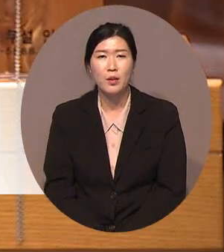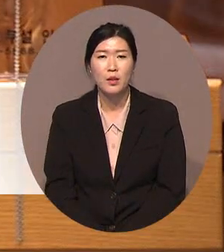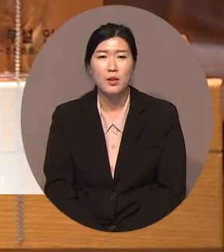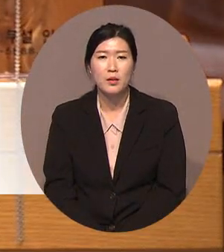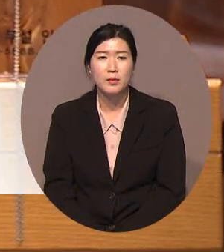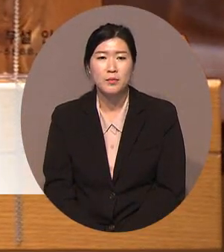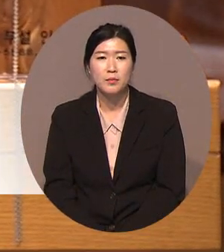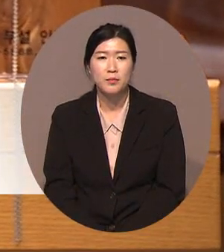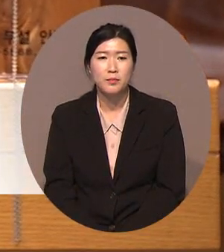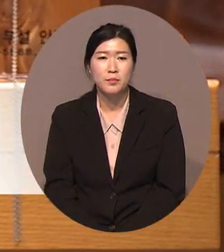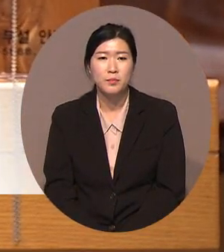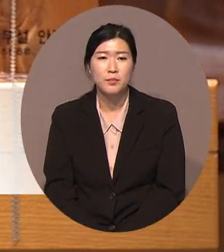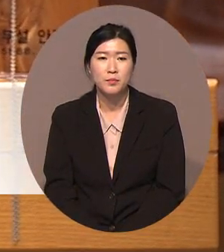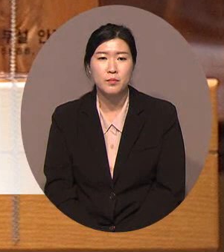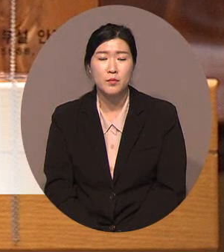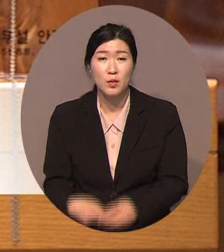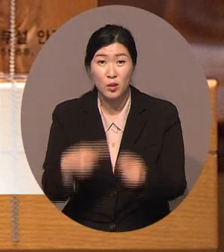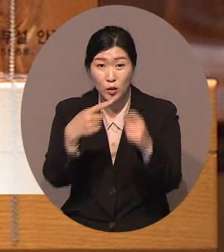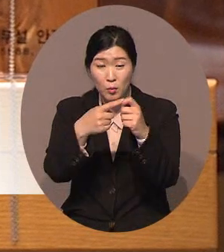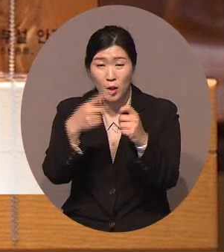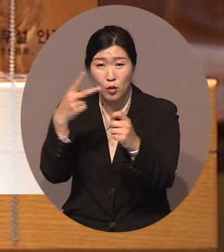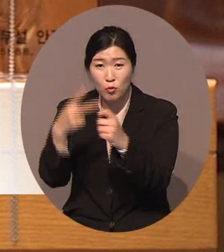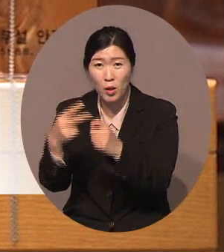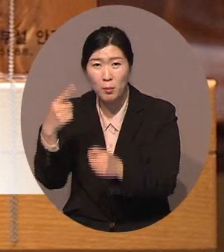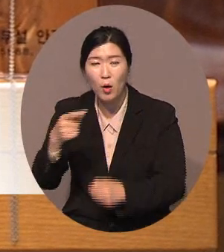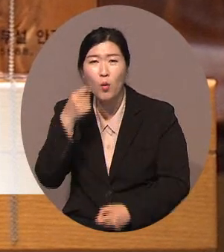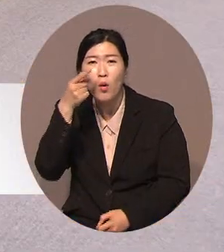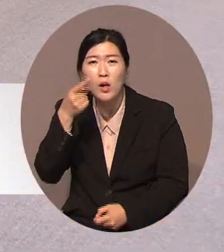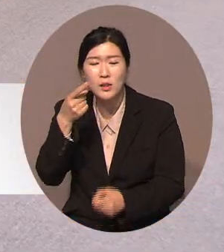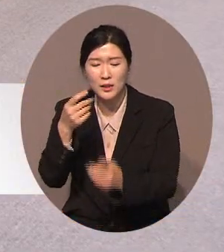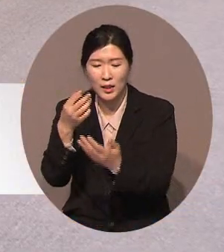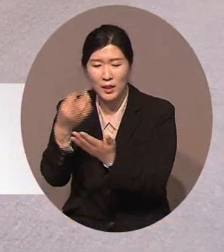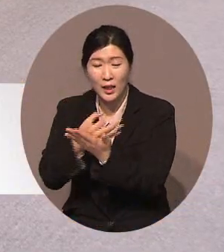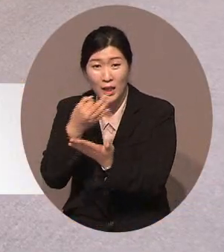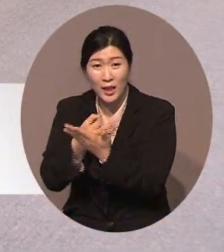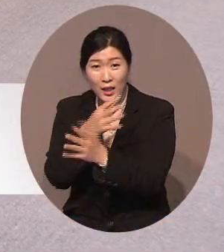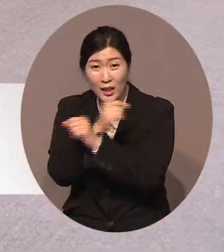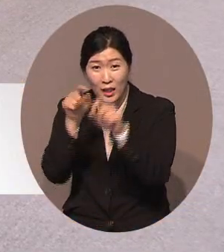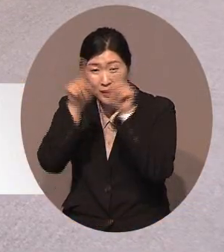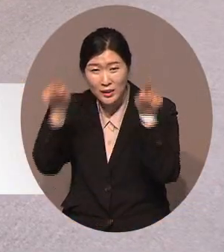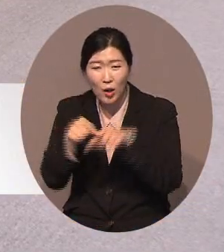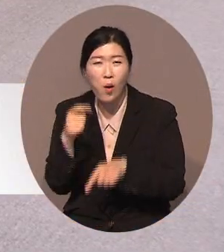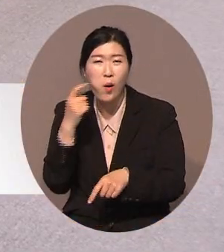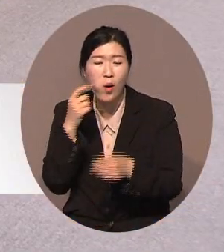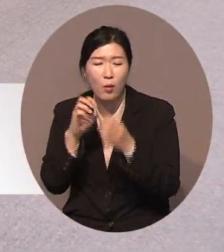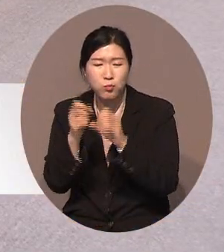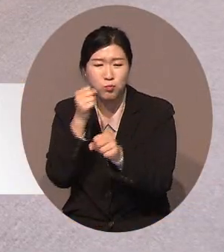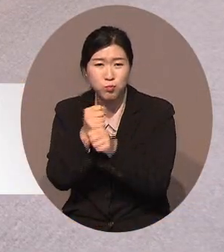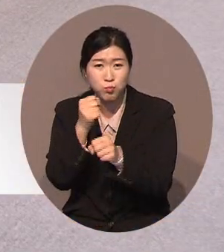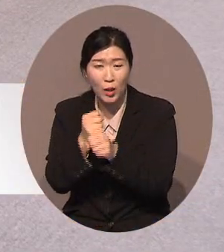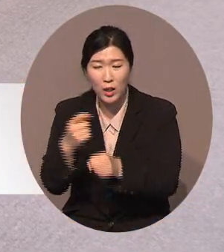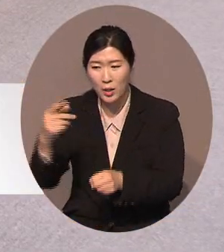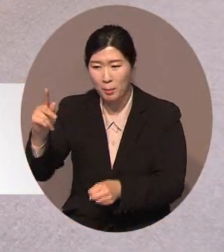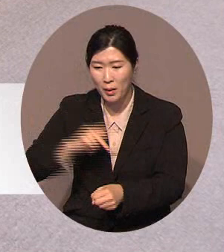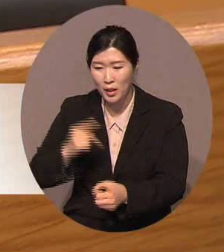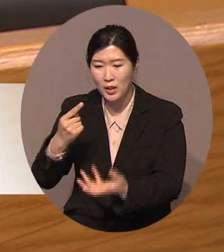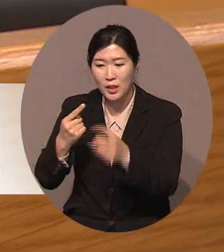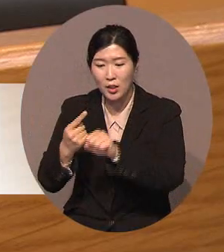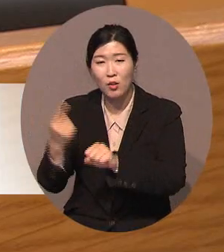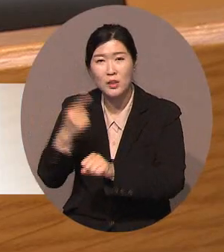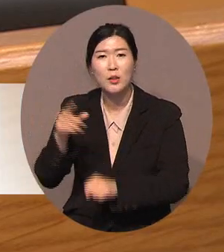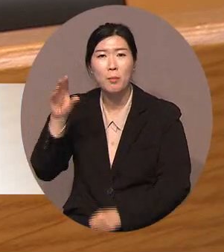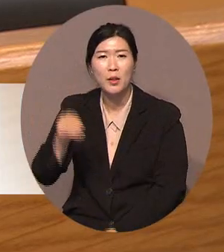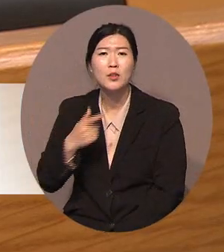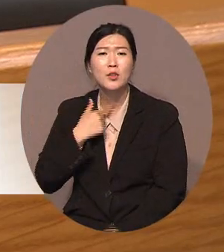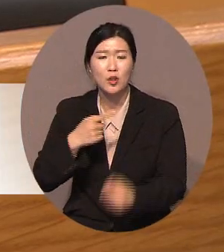가로챈 혐의로 기소됐습니다 또 가짜 월세 계약서를 이용해 은행에서 1억 천여만 원에 담보대출을 받은 혐의로도